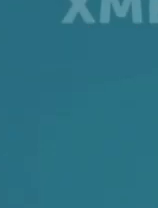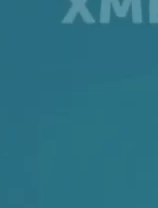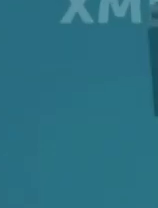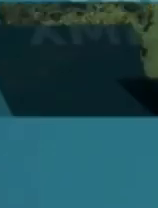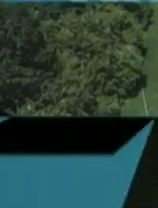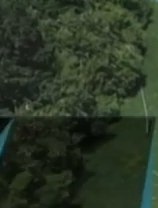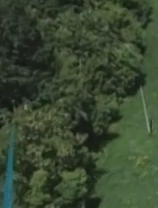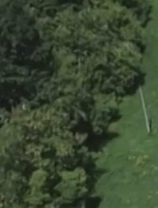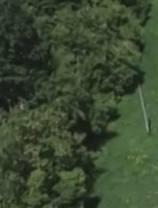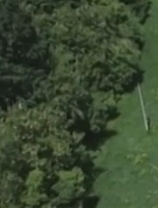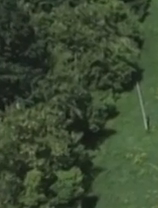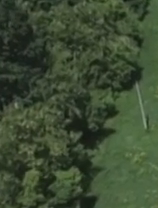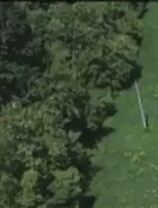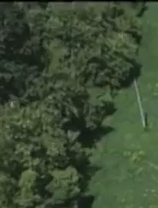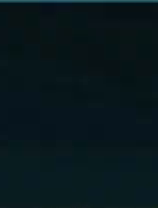Дякую.